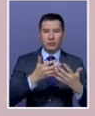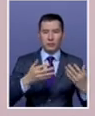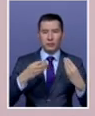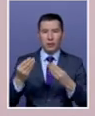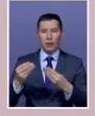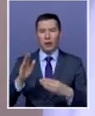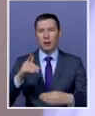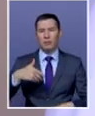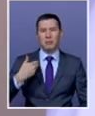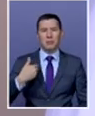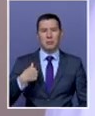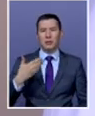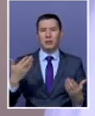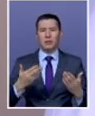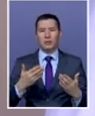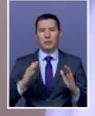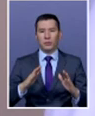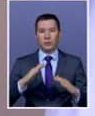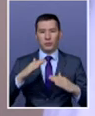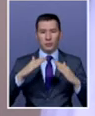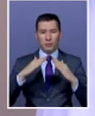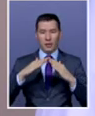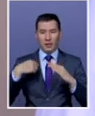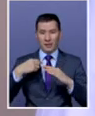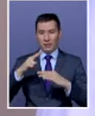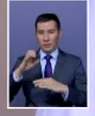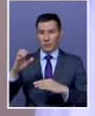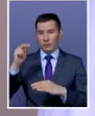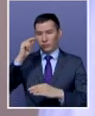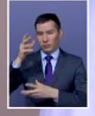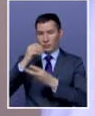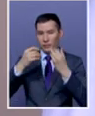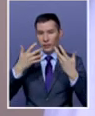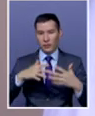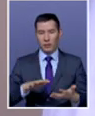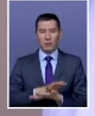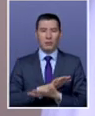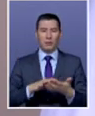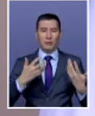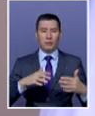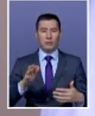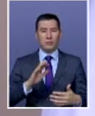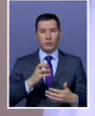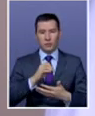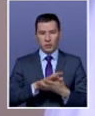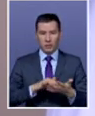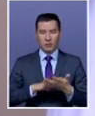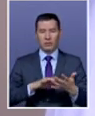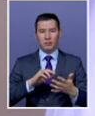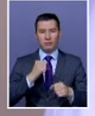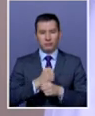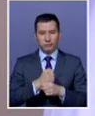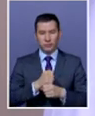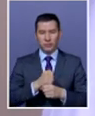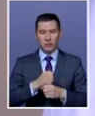сұрақ туындады. Құр үйрене салып үйде отыра бермейді, олар барып жаңағыдай тігін жұмысын жасап, оны сататын жер ашу керек болып, ой болып, сол